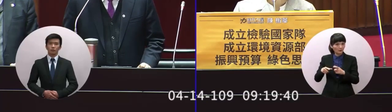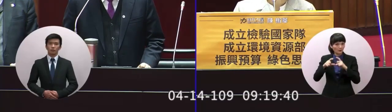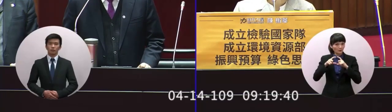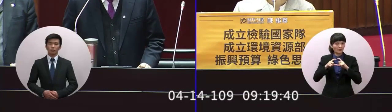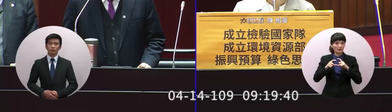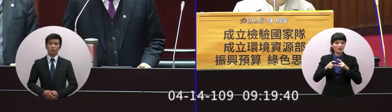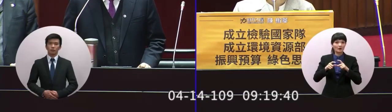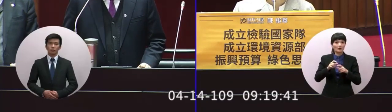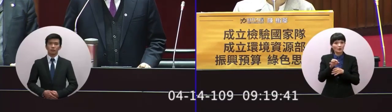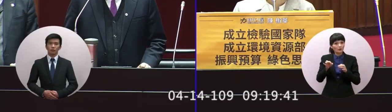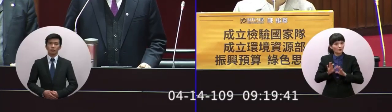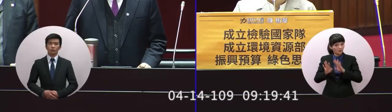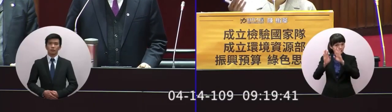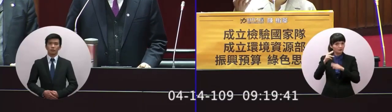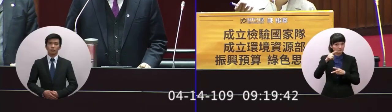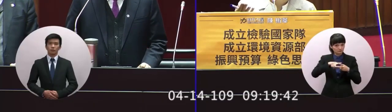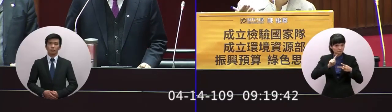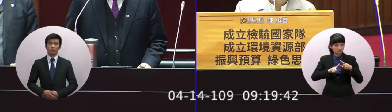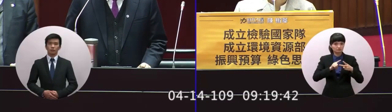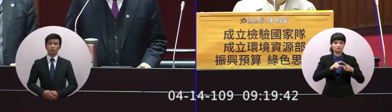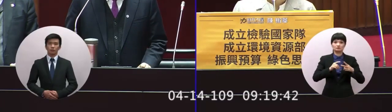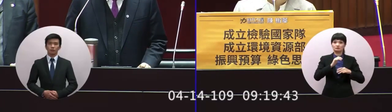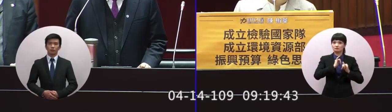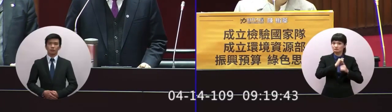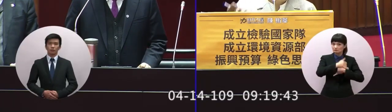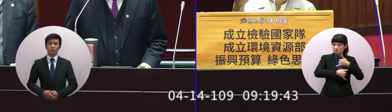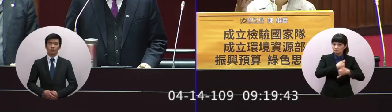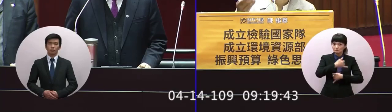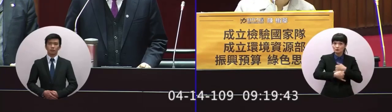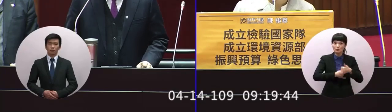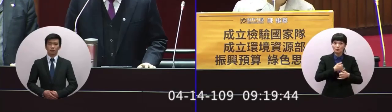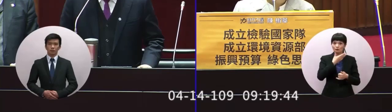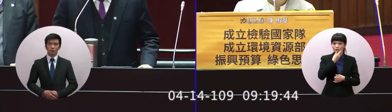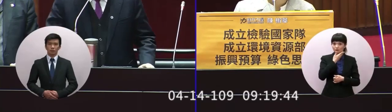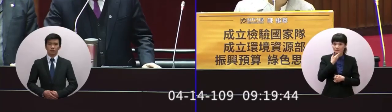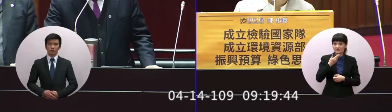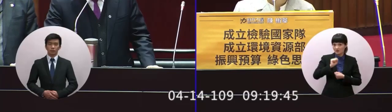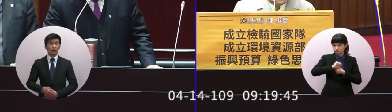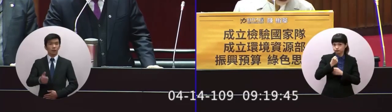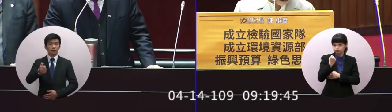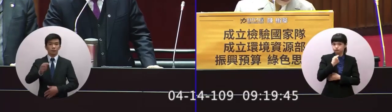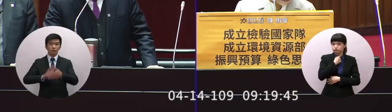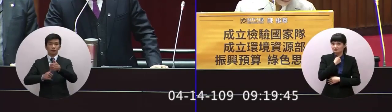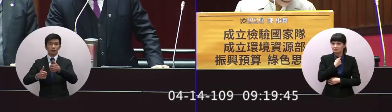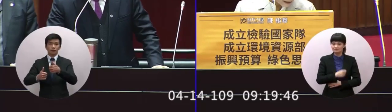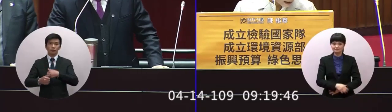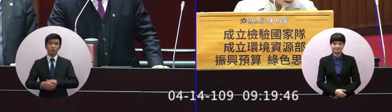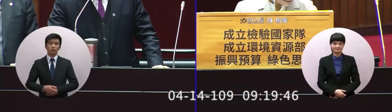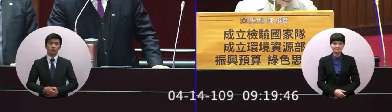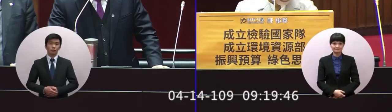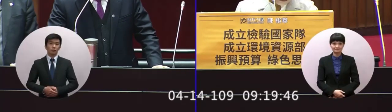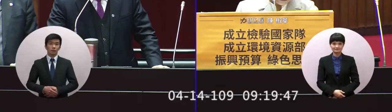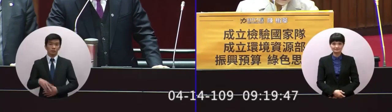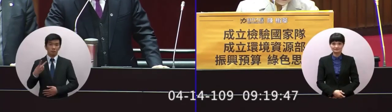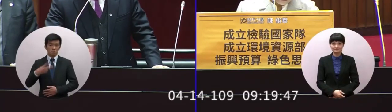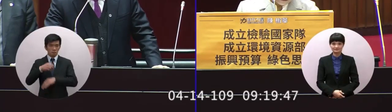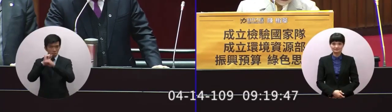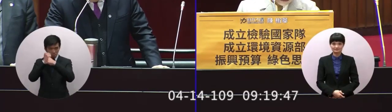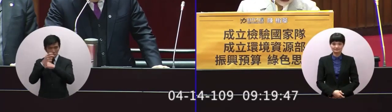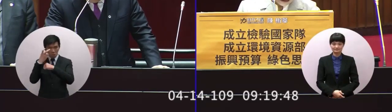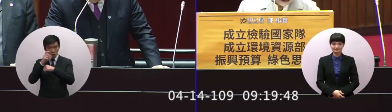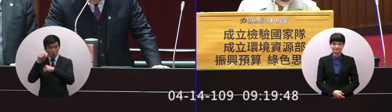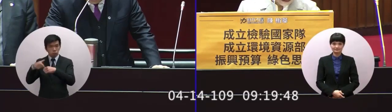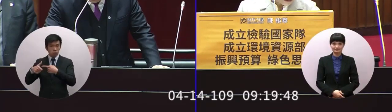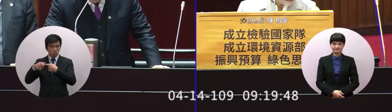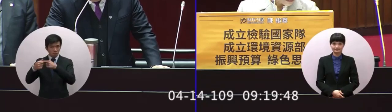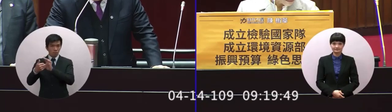福利方面能够加强。院长你请支持 啊。谢谢委员，其实检验是第一关，我们